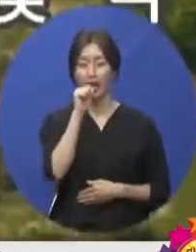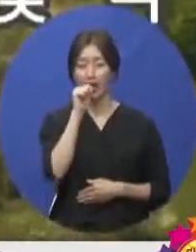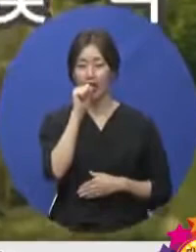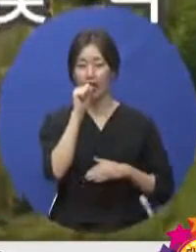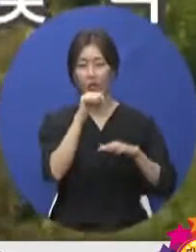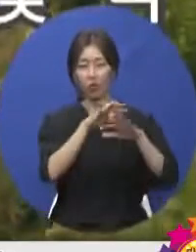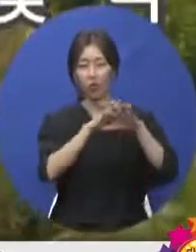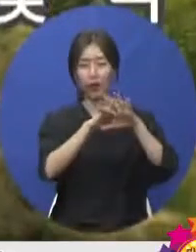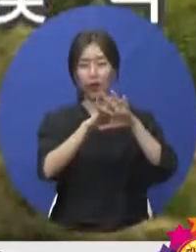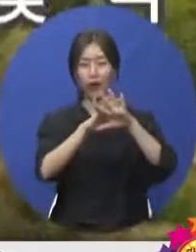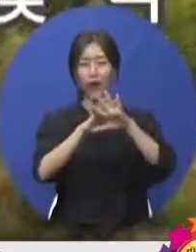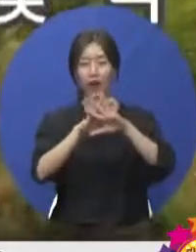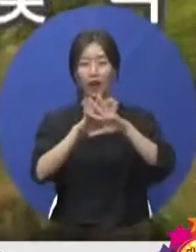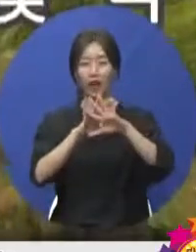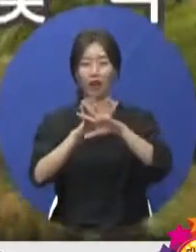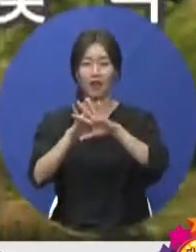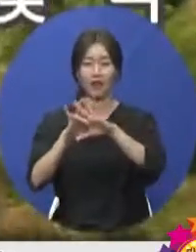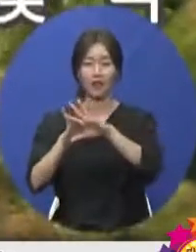철